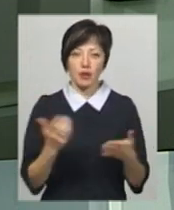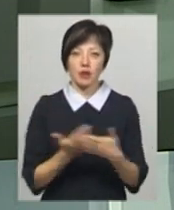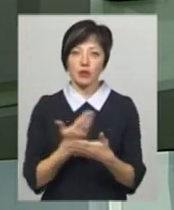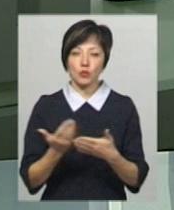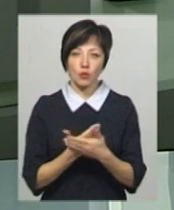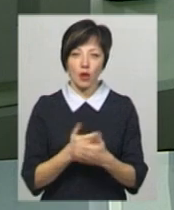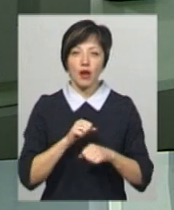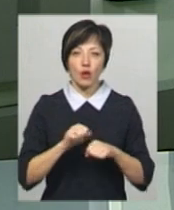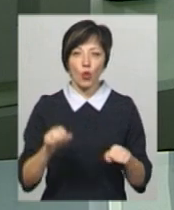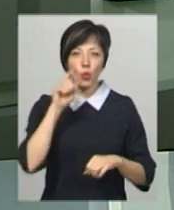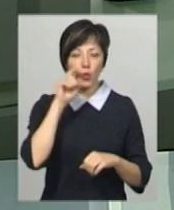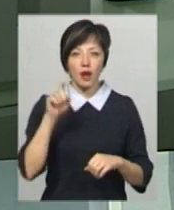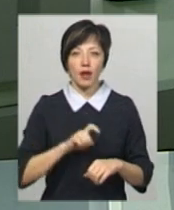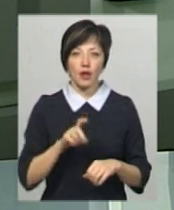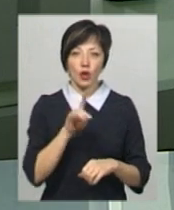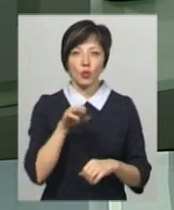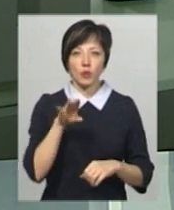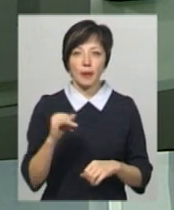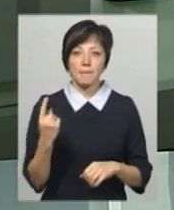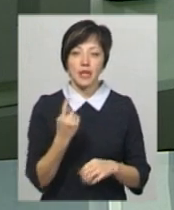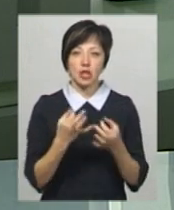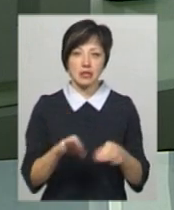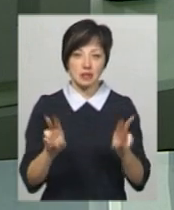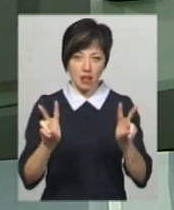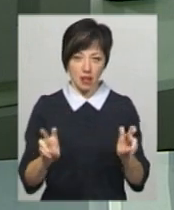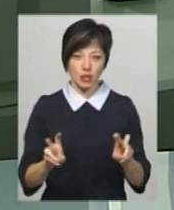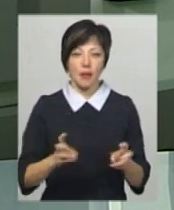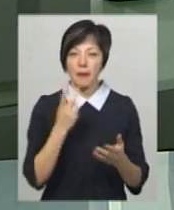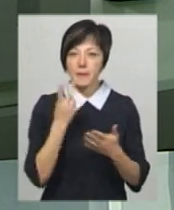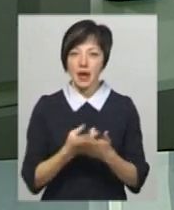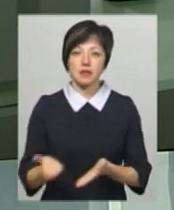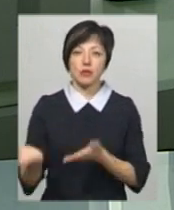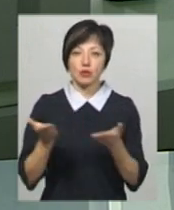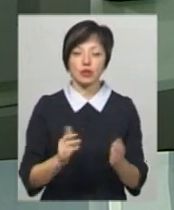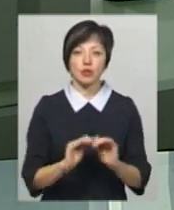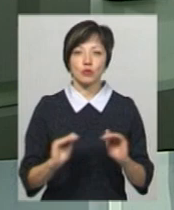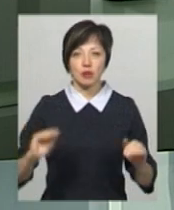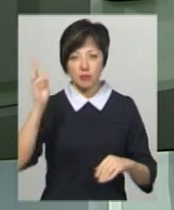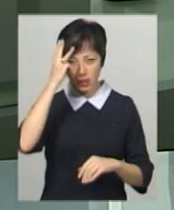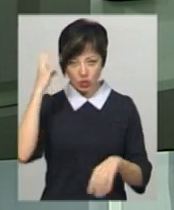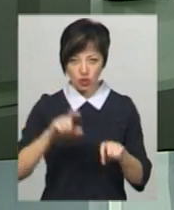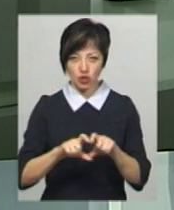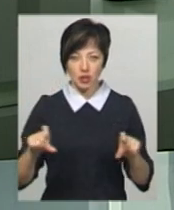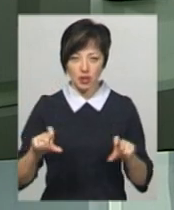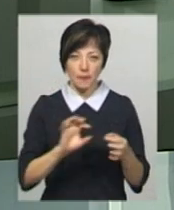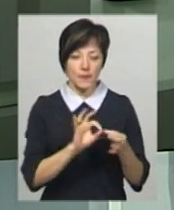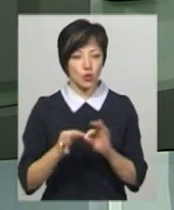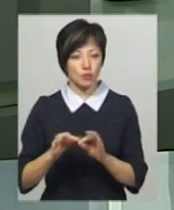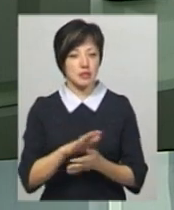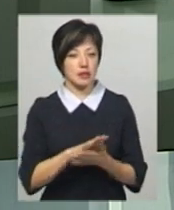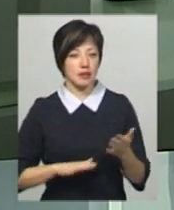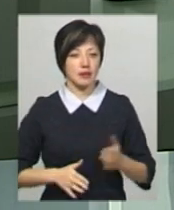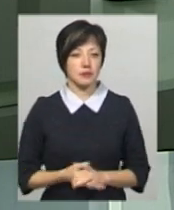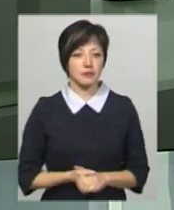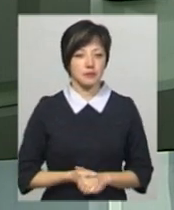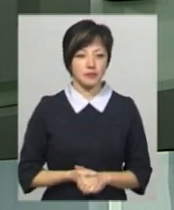стрічку «Герої України. Крути. Перша незалежність». На перегляд запросили учнів хмельницьких шкіл. Подробиці у сюжеті